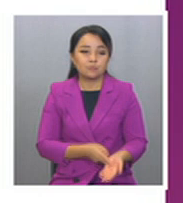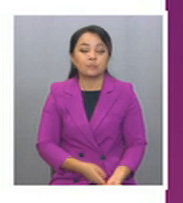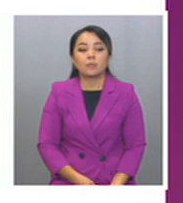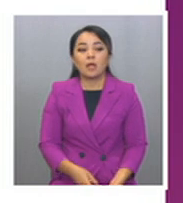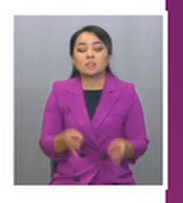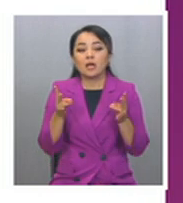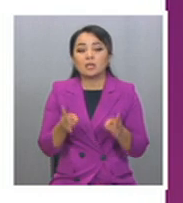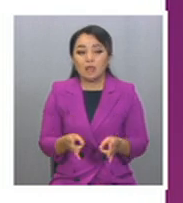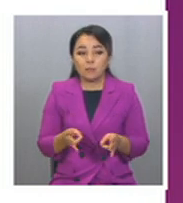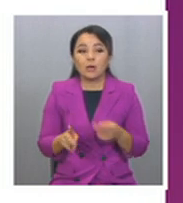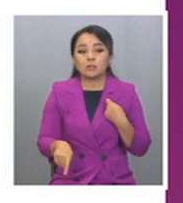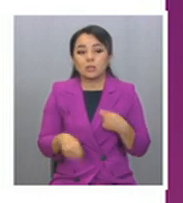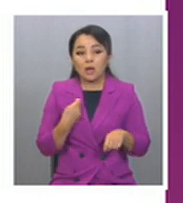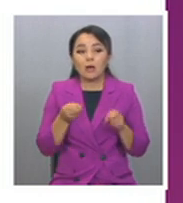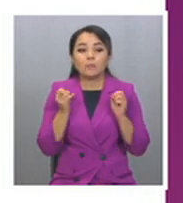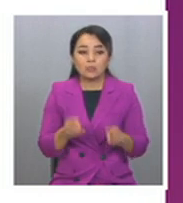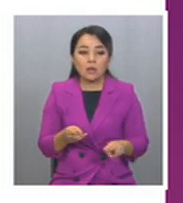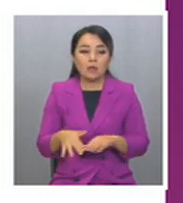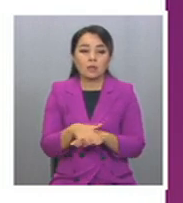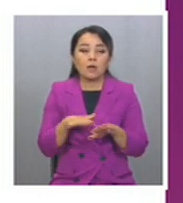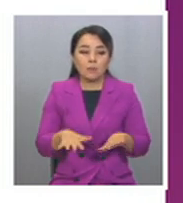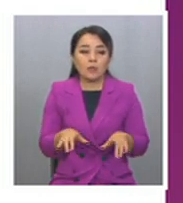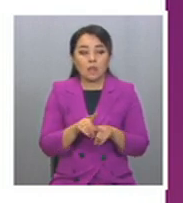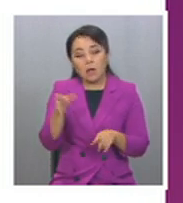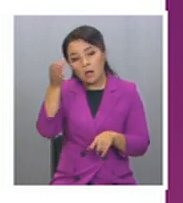Зардабы немесе қауіп-қатерлер ғалымдардың